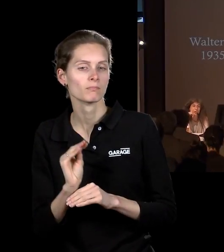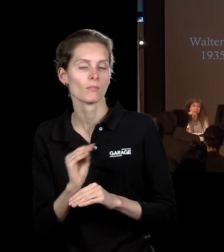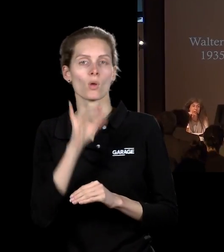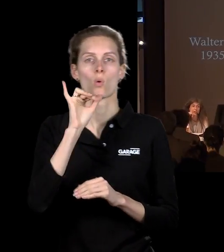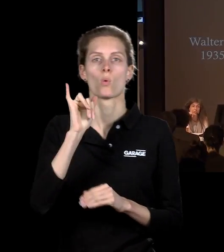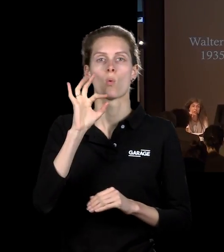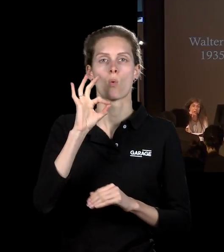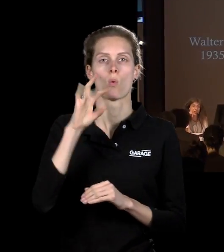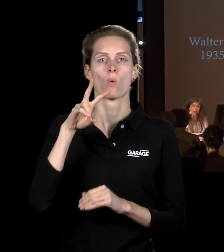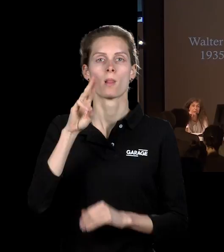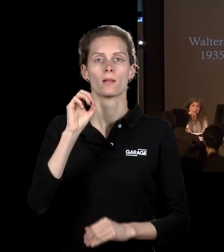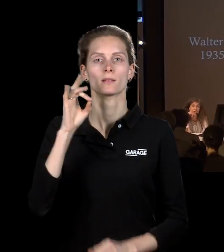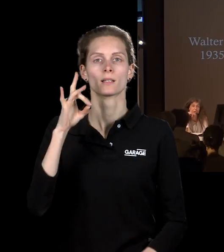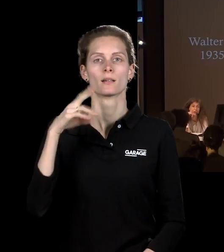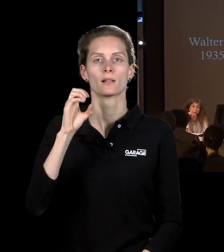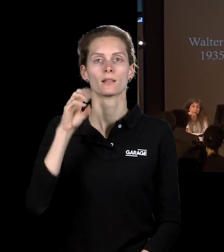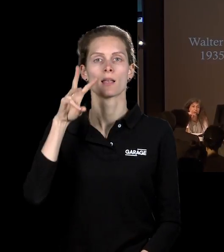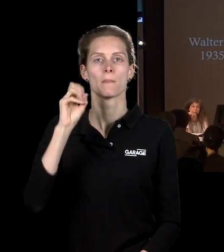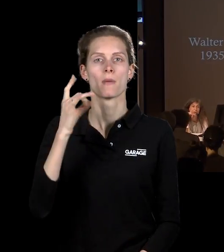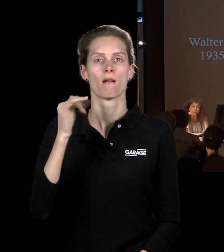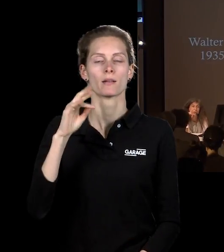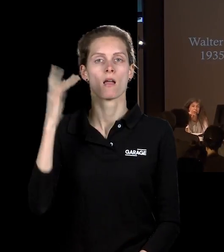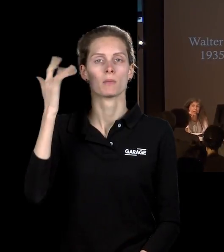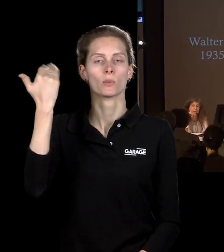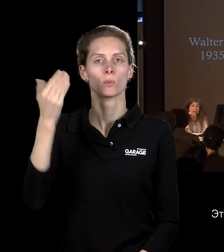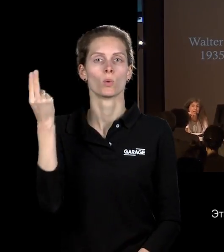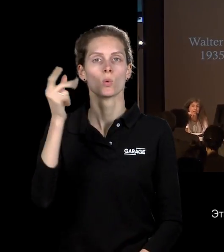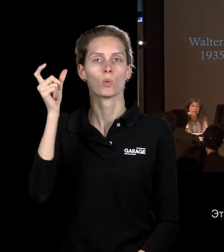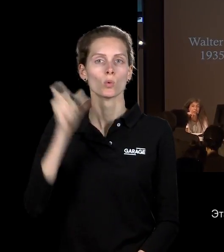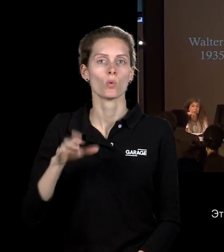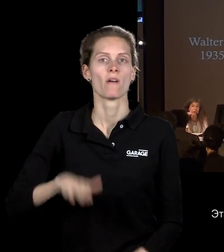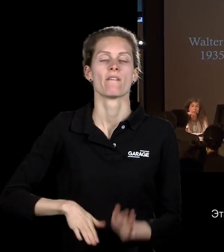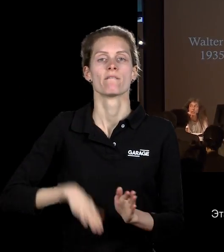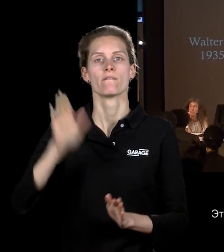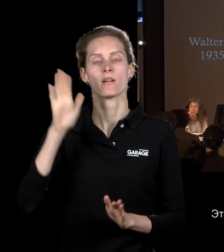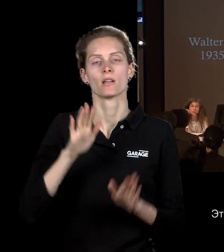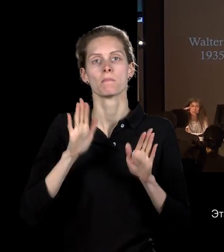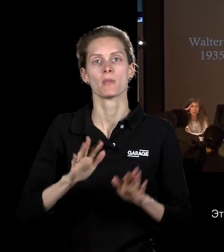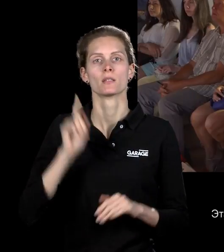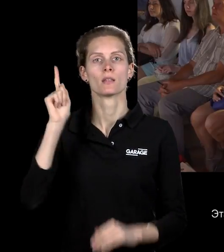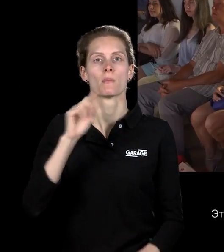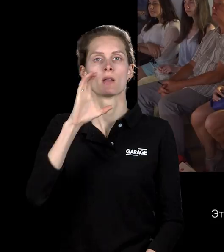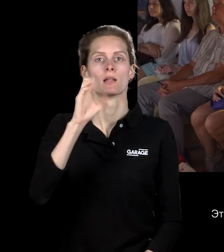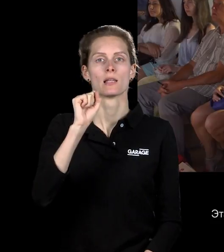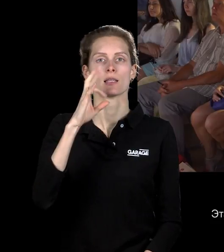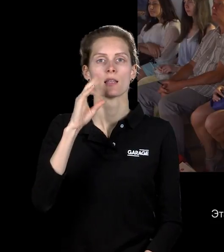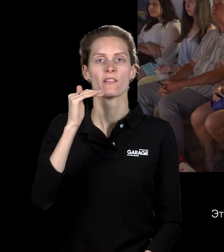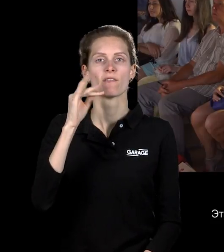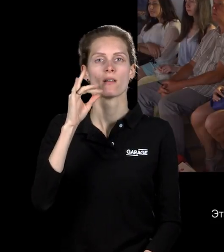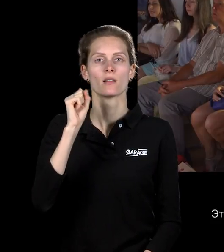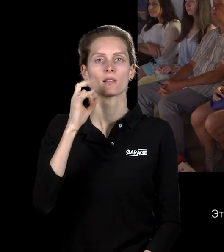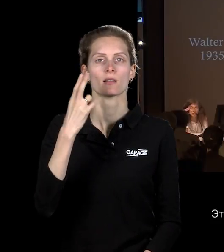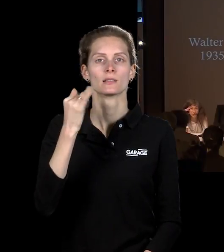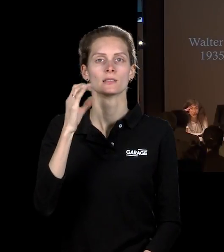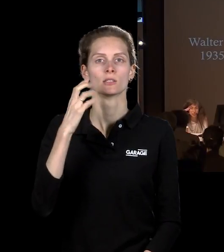американский художник, итальянского происхождения, выросший в Сан-Франциско, в Калифорнии. Это немножко, это принципиально другая школа, чем